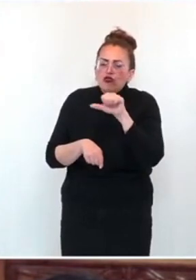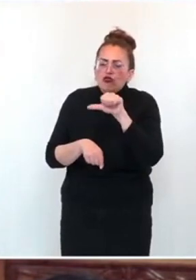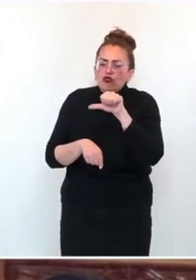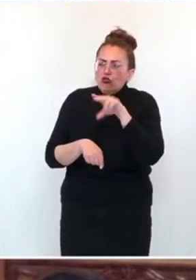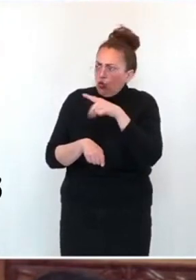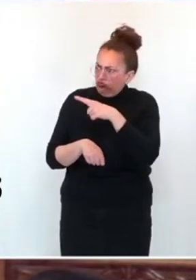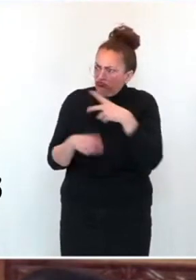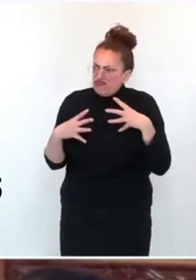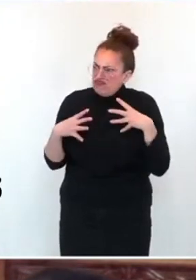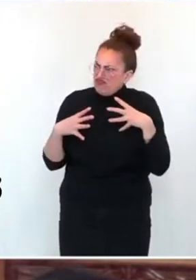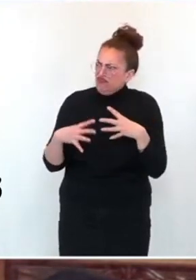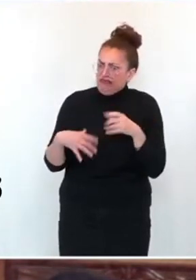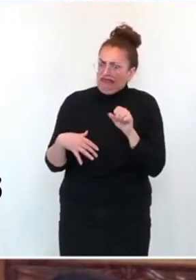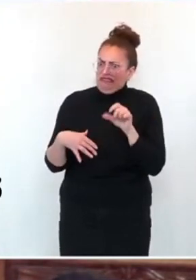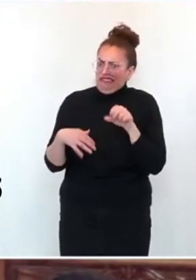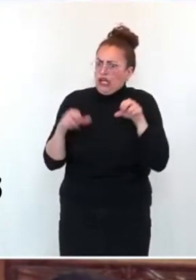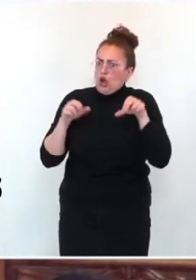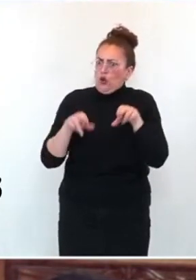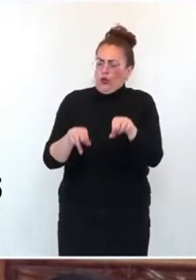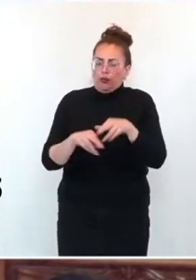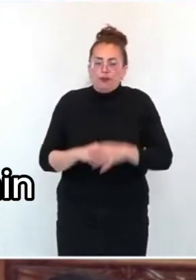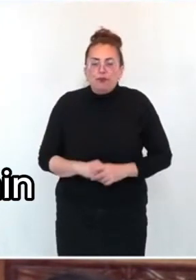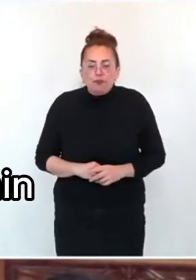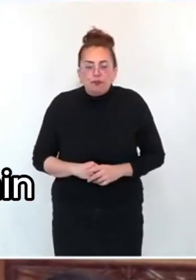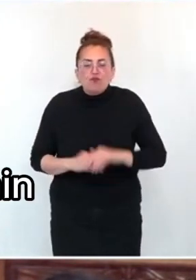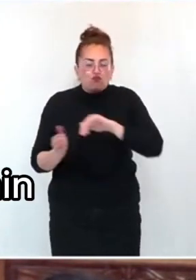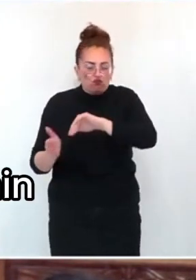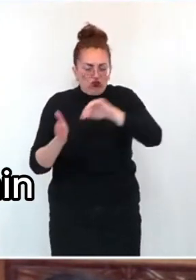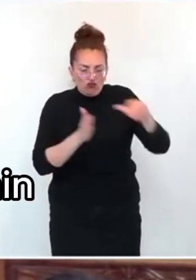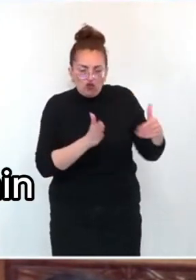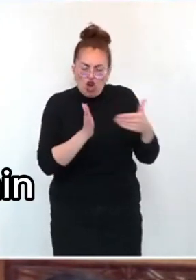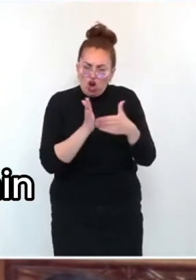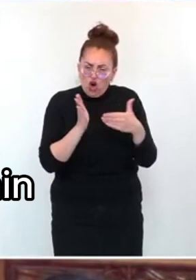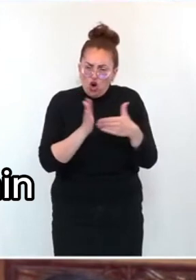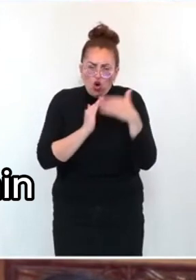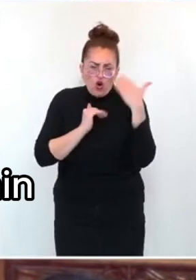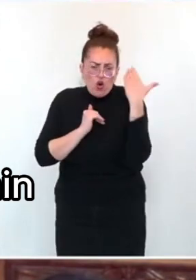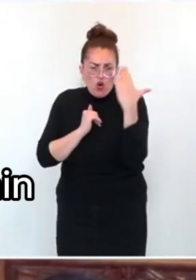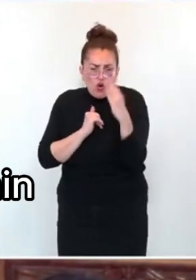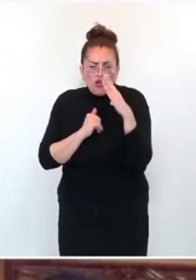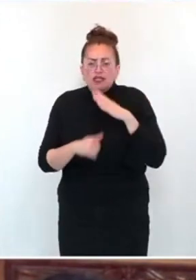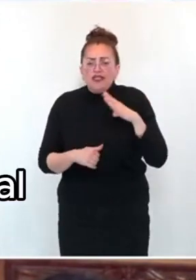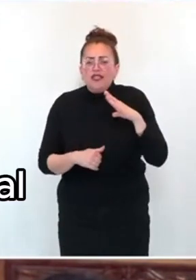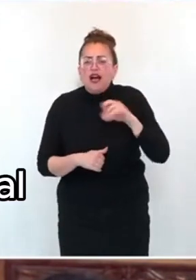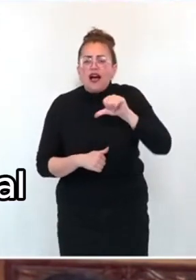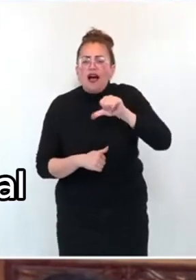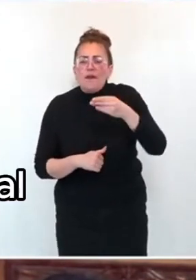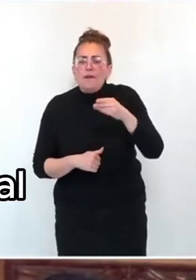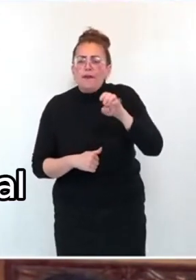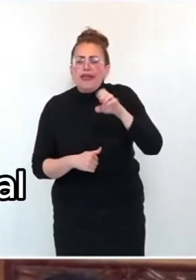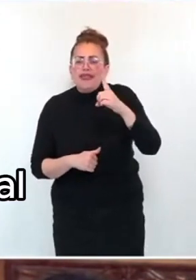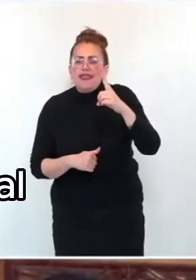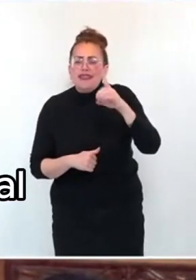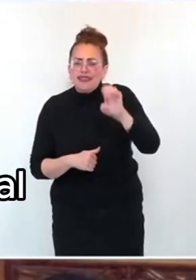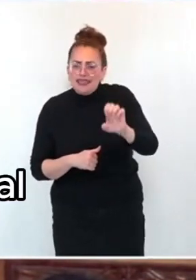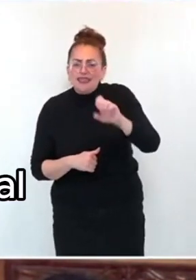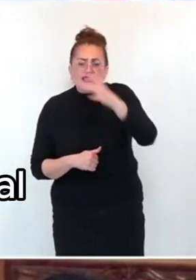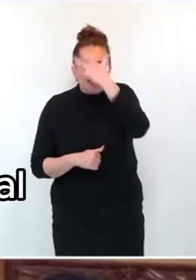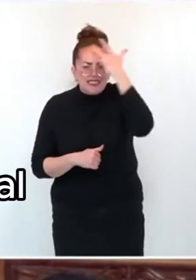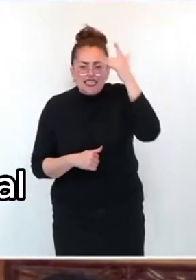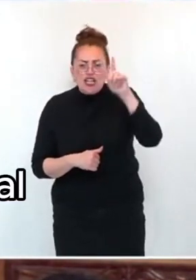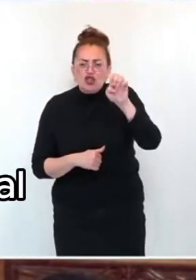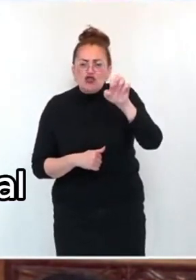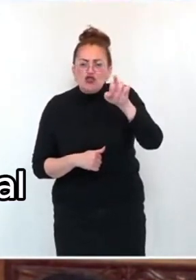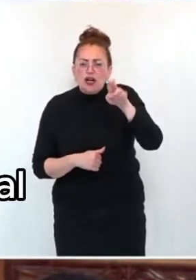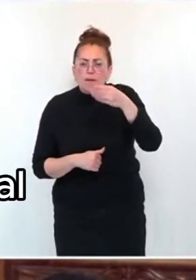bordelaise. Autre point sur lequel on a obtenu des avancées, je pense bien sûr au secteur Amédée-Saint-Germain, exemple type du